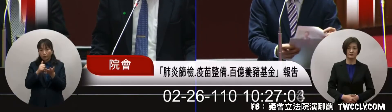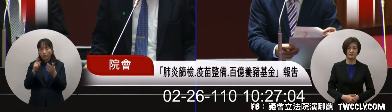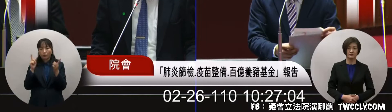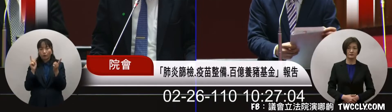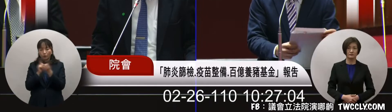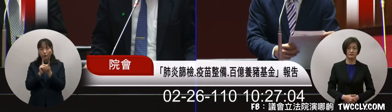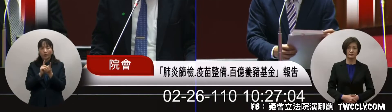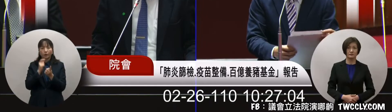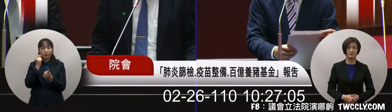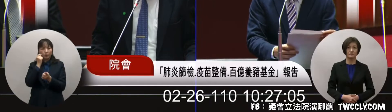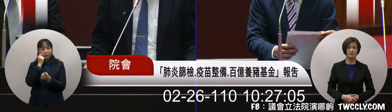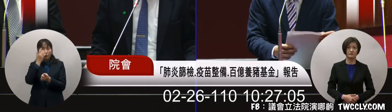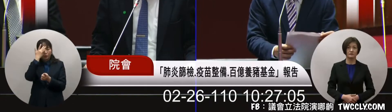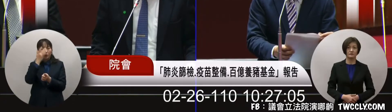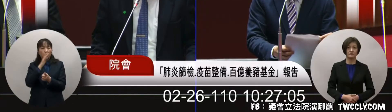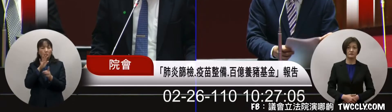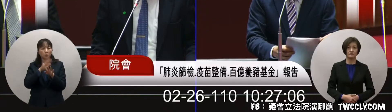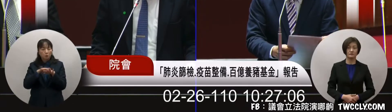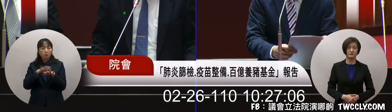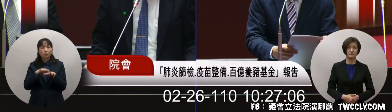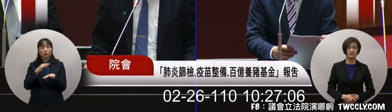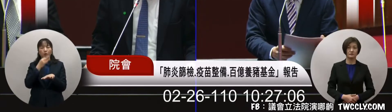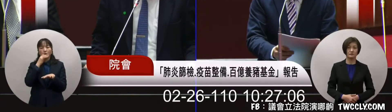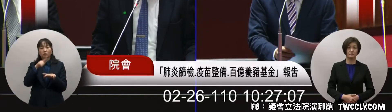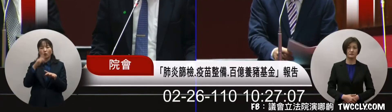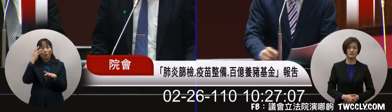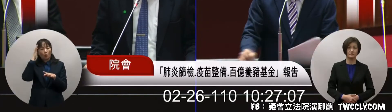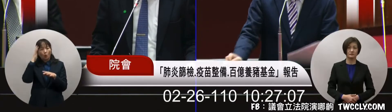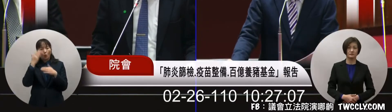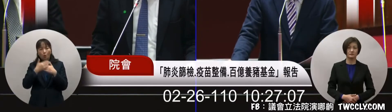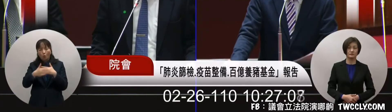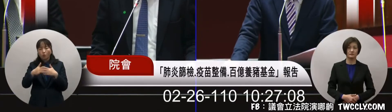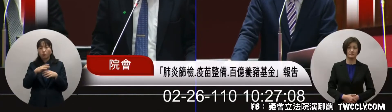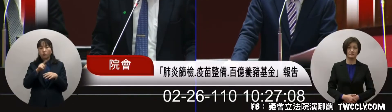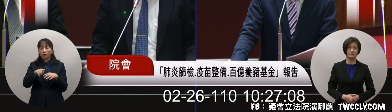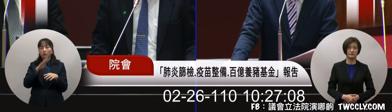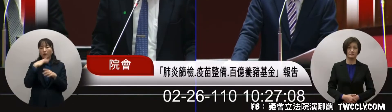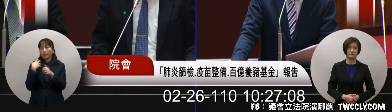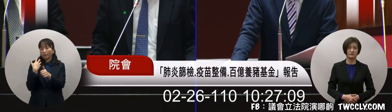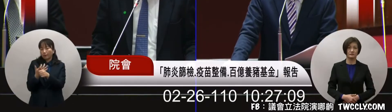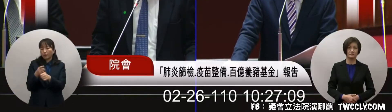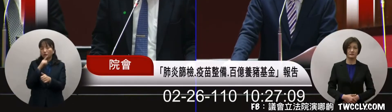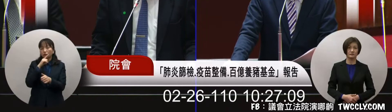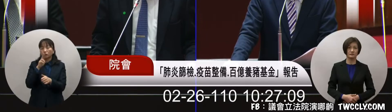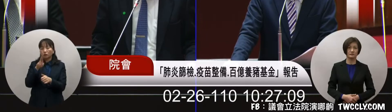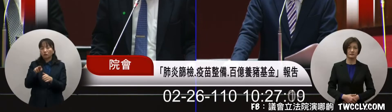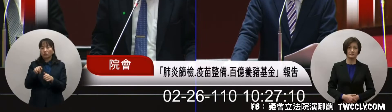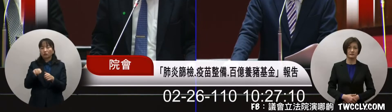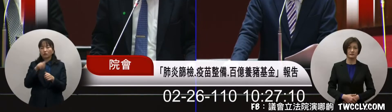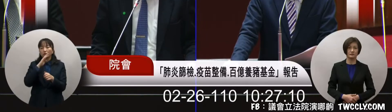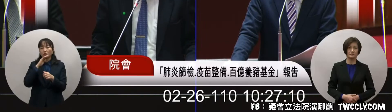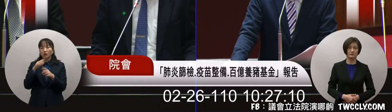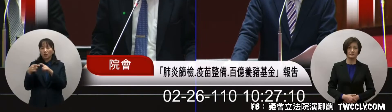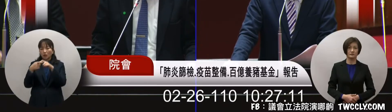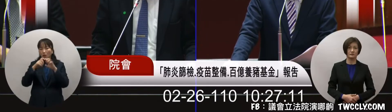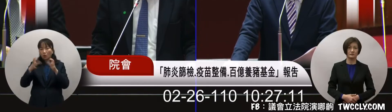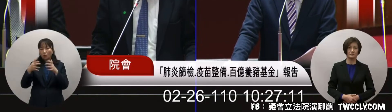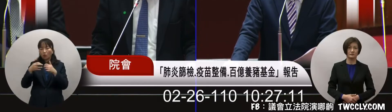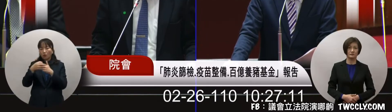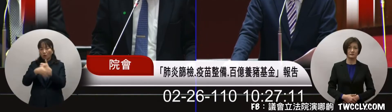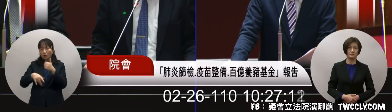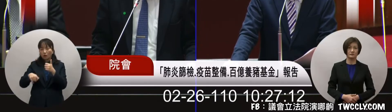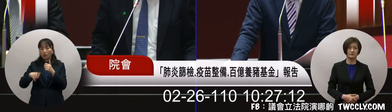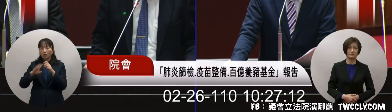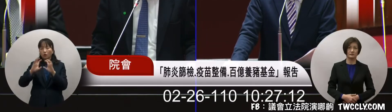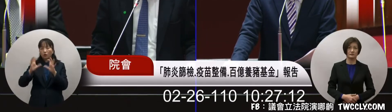到一些困难，好，因为毕竟是非常的复杂，所以他们现在就委托 UNICEF 就是联合国下面的一个国